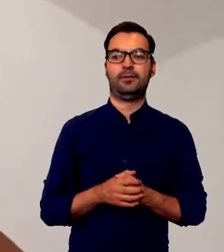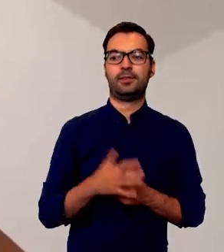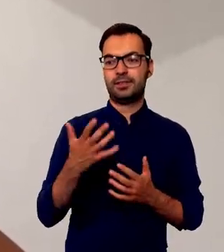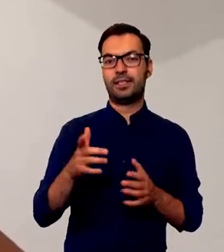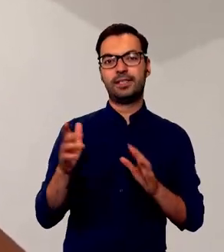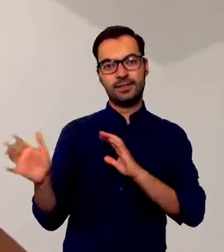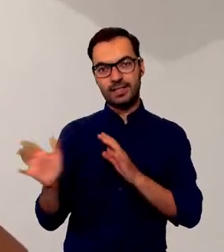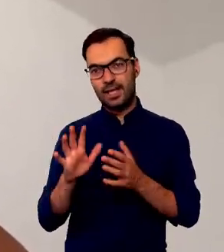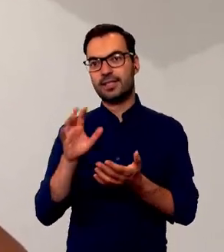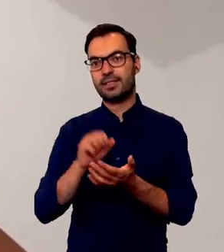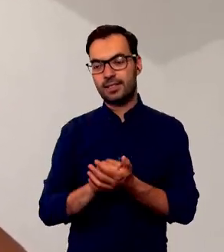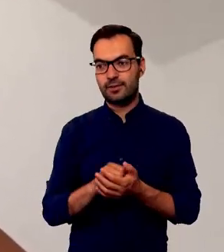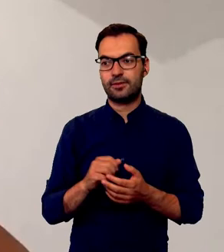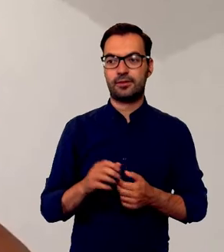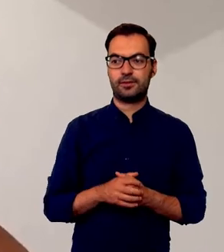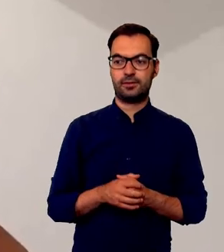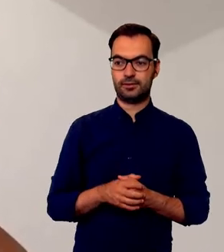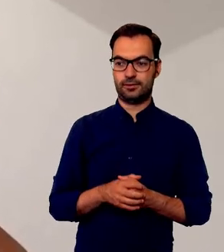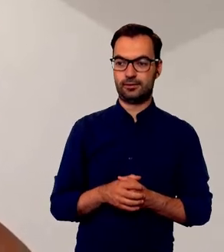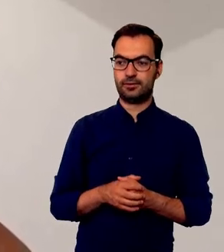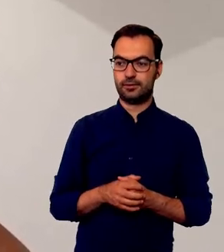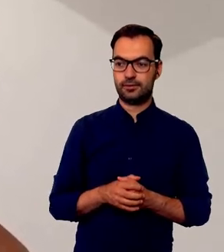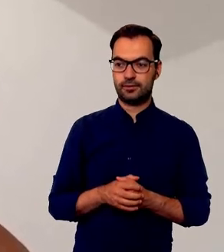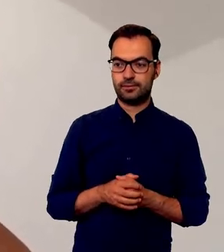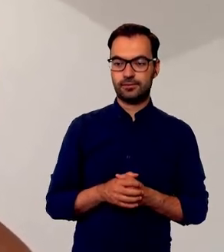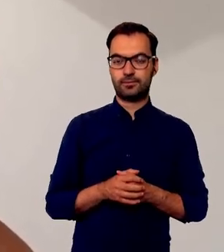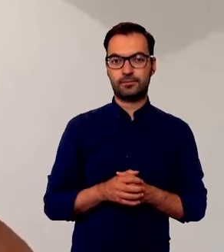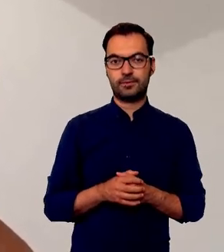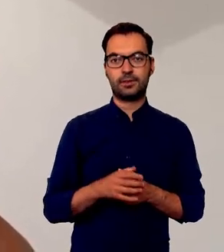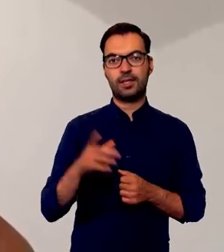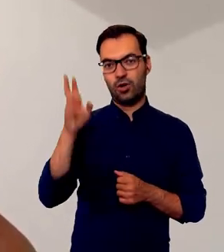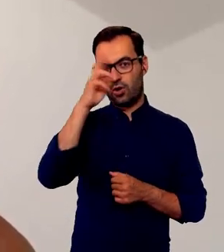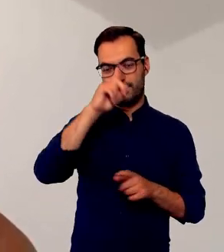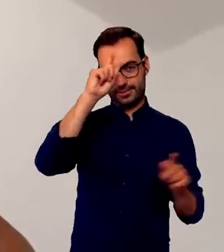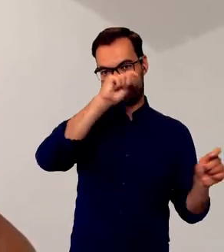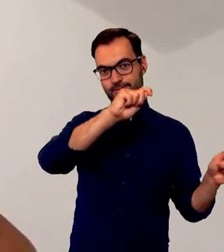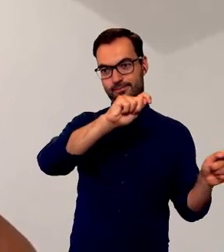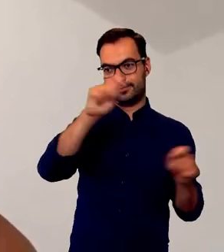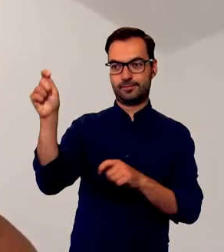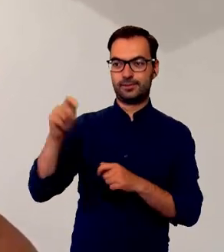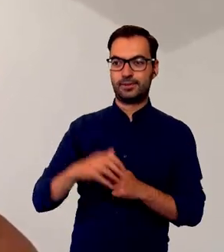chce się kimś takim zająć. Ale drodzy rodzice, to jest taki apel do was,